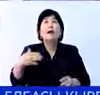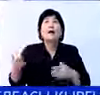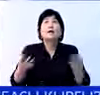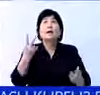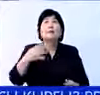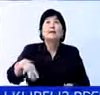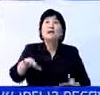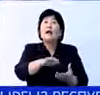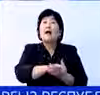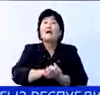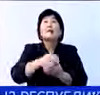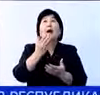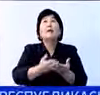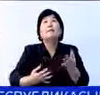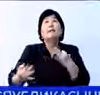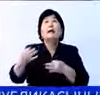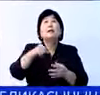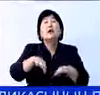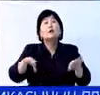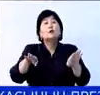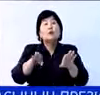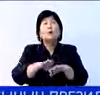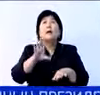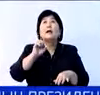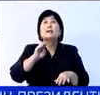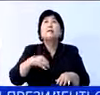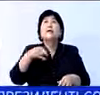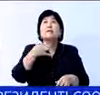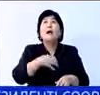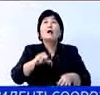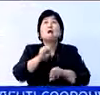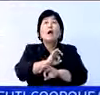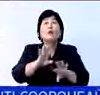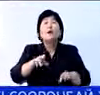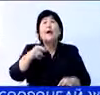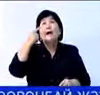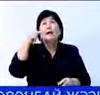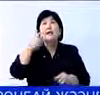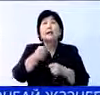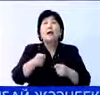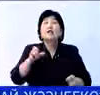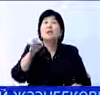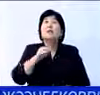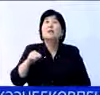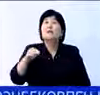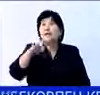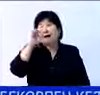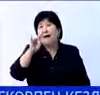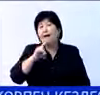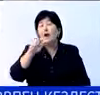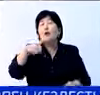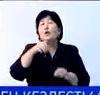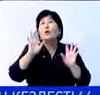екі жақты ынтымақтастық мәселесін талқылады. Сонымен қатар саммиттің маңыздылығына тоқталды. Қырғыз басшысы Сооронбай Жээнбеков Қазақстанның